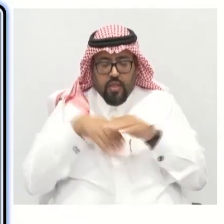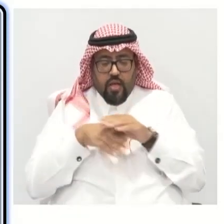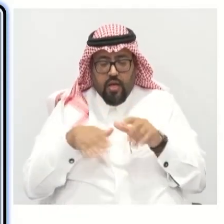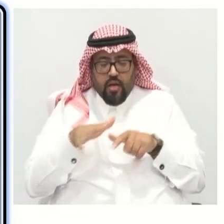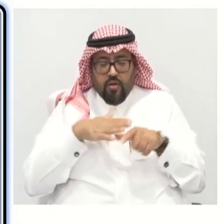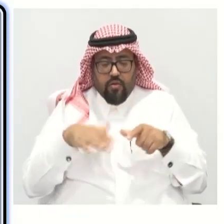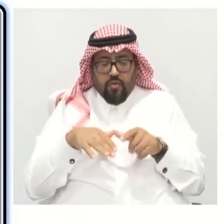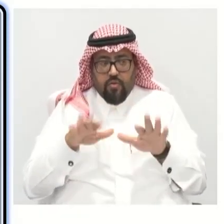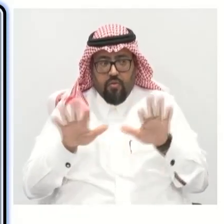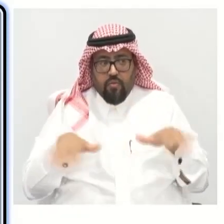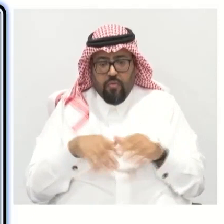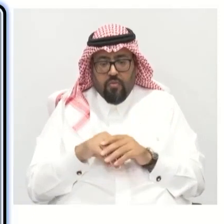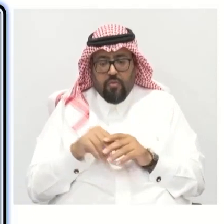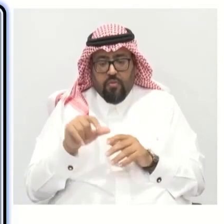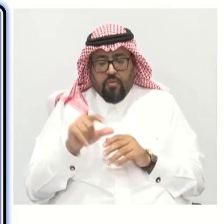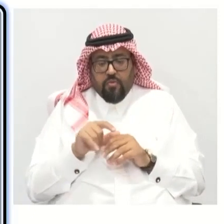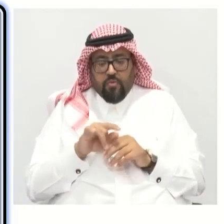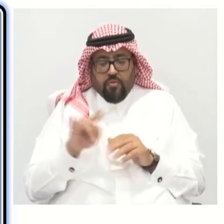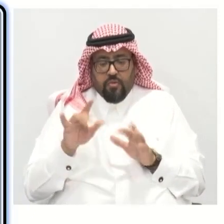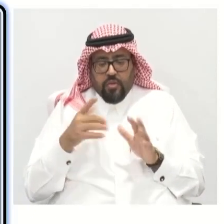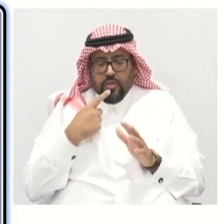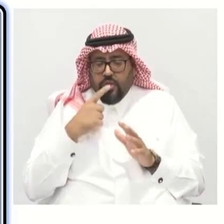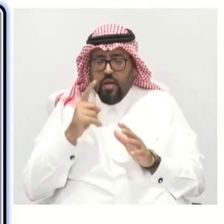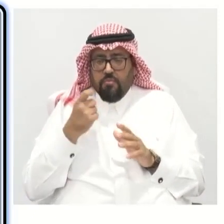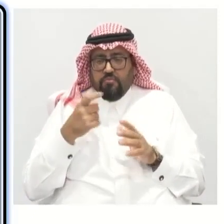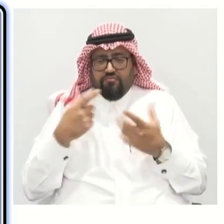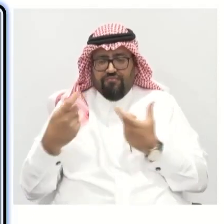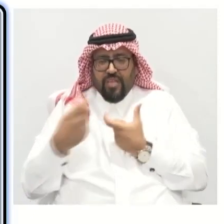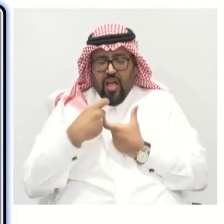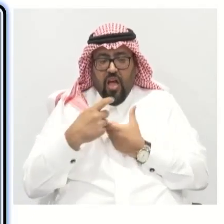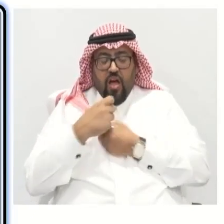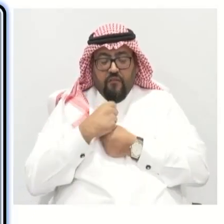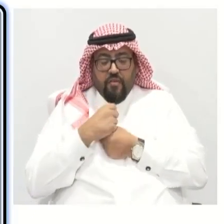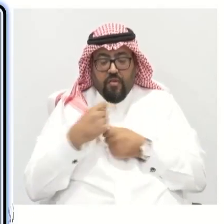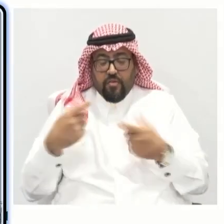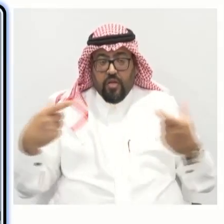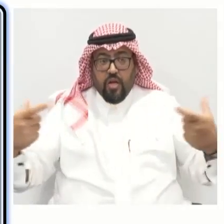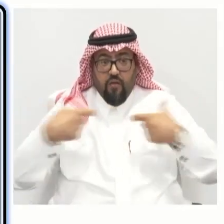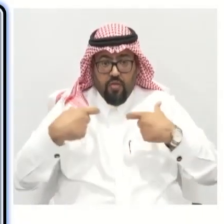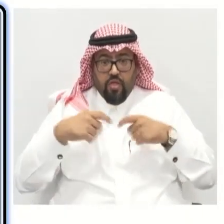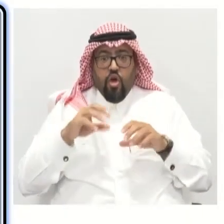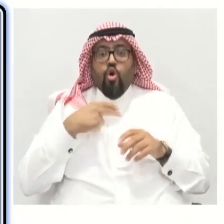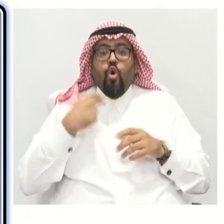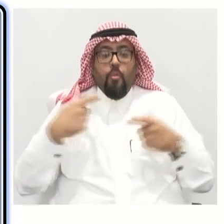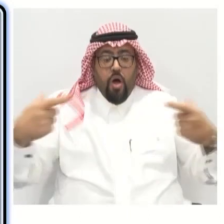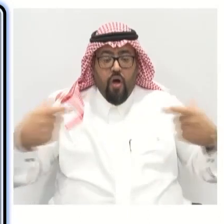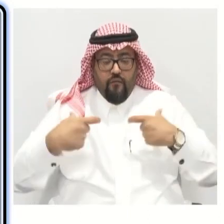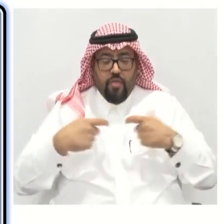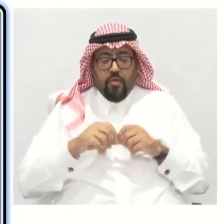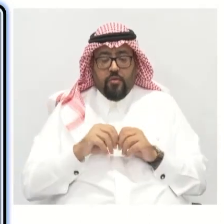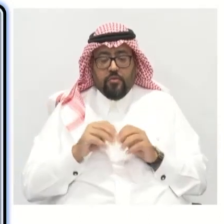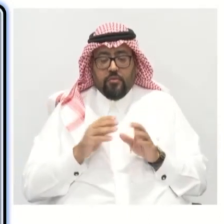يكونون في اوضاع لا يستطيعون فيها حمايه انفسهم فنقدم لهم الحمايه او الذين